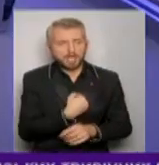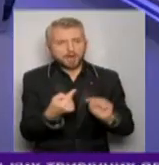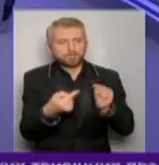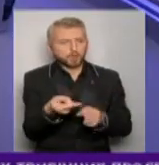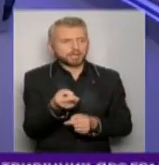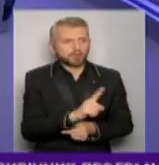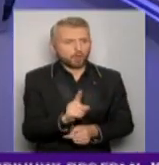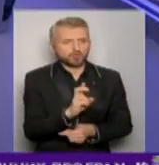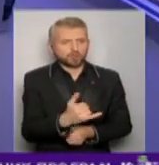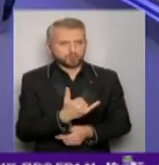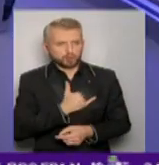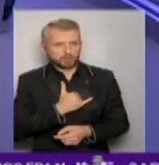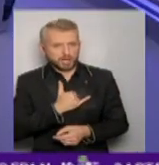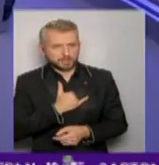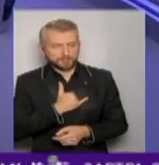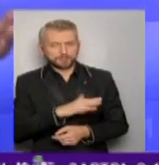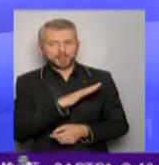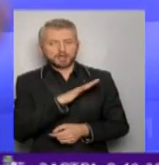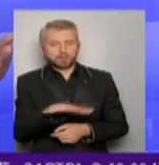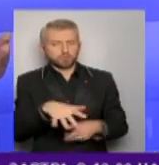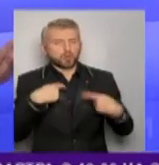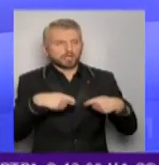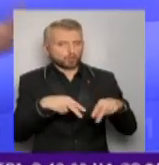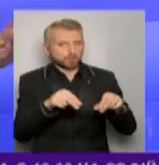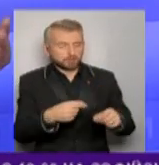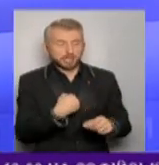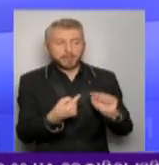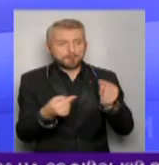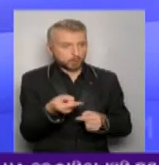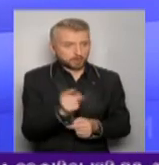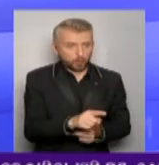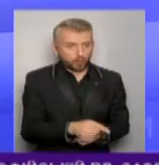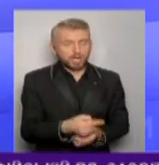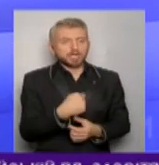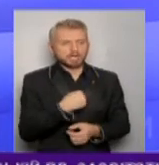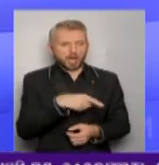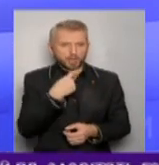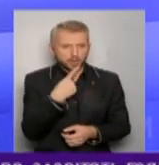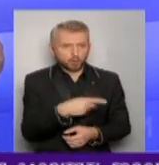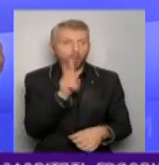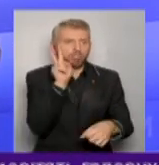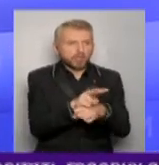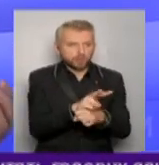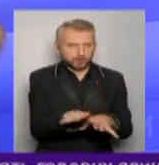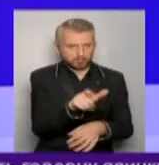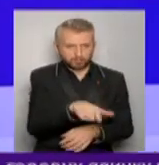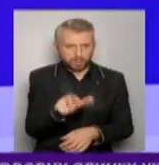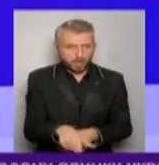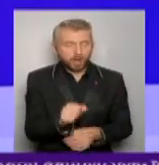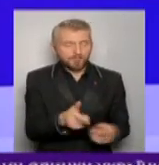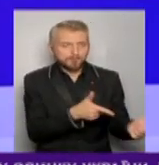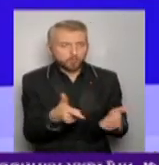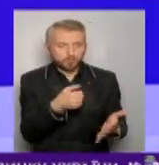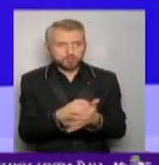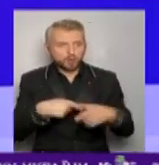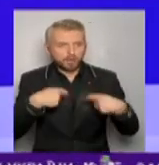того, щоб у нас не було ринку землі. Я проти того. Але я кажу, не дуріть людей, а підготуйтесь до